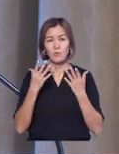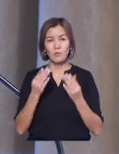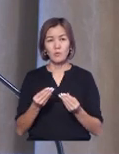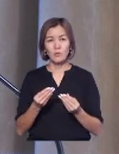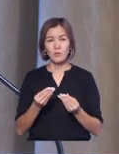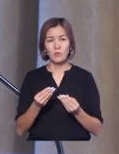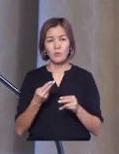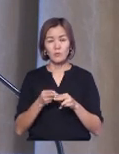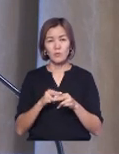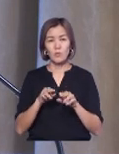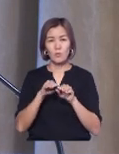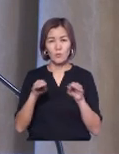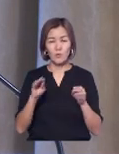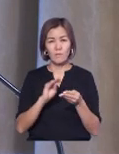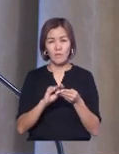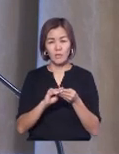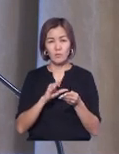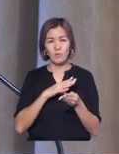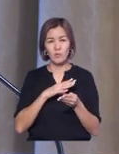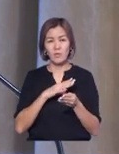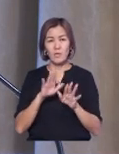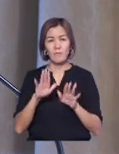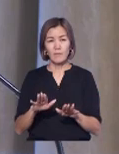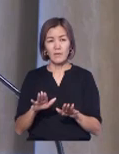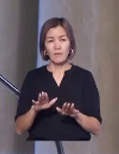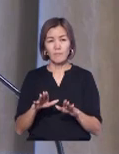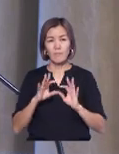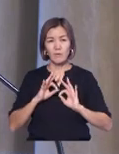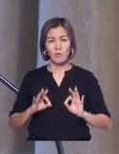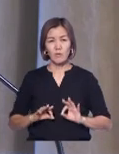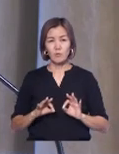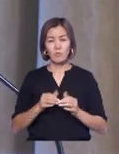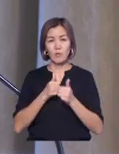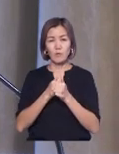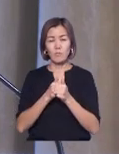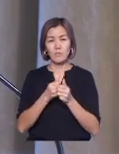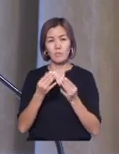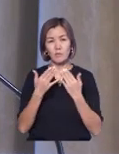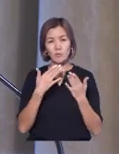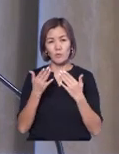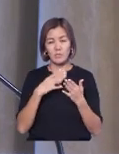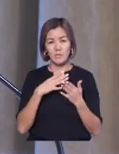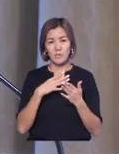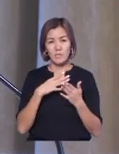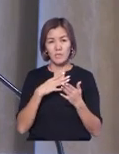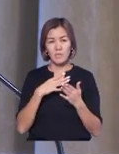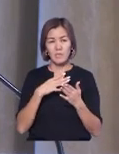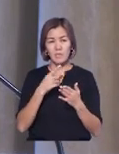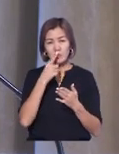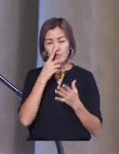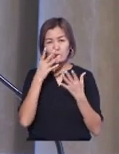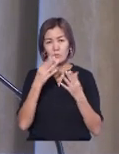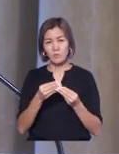сол деңгейде тұр. Бірақ бағана біз прокурордың орынбасарымен сөйлестік. Олар заңды